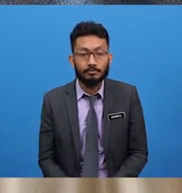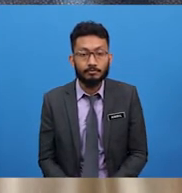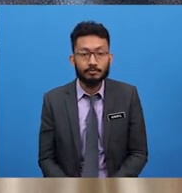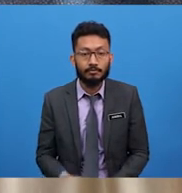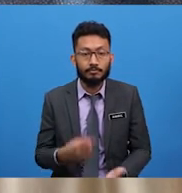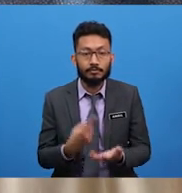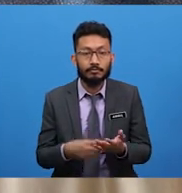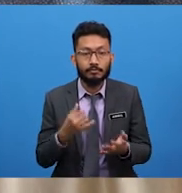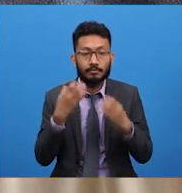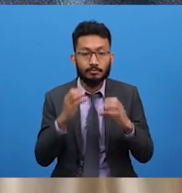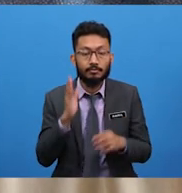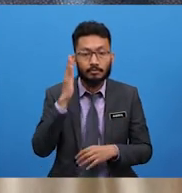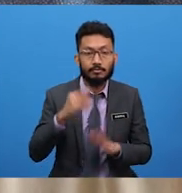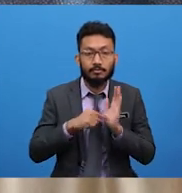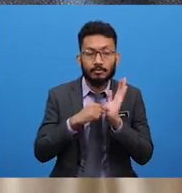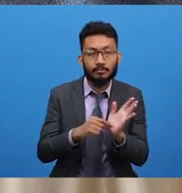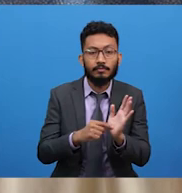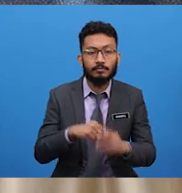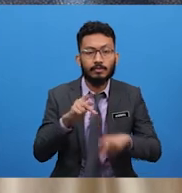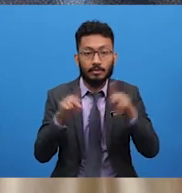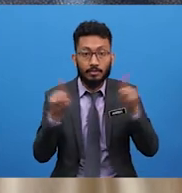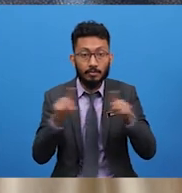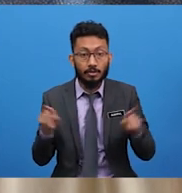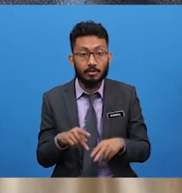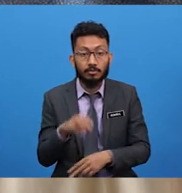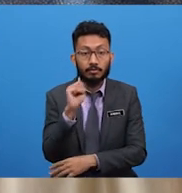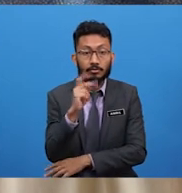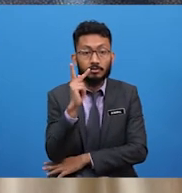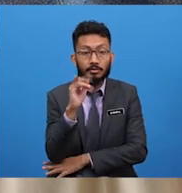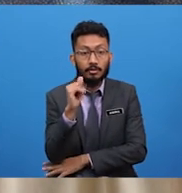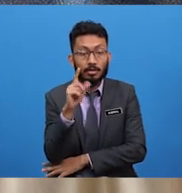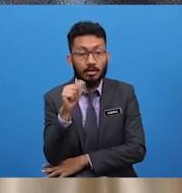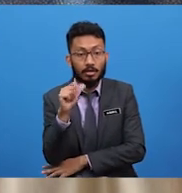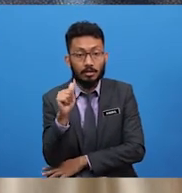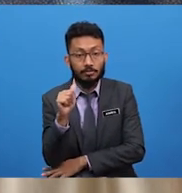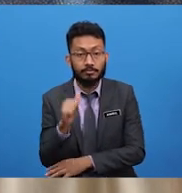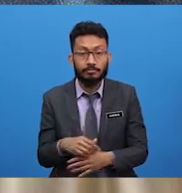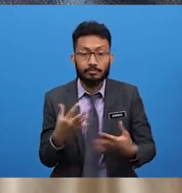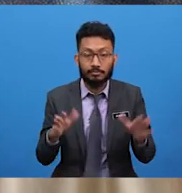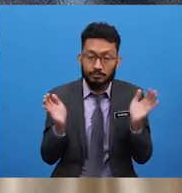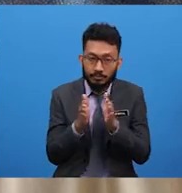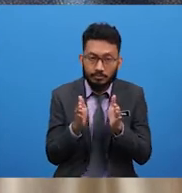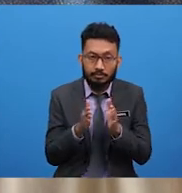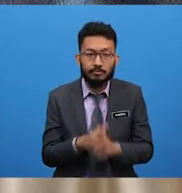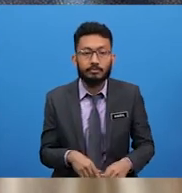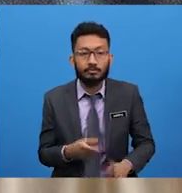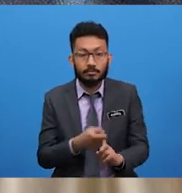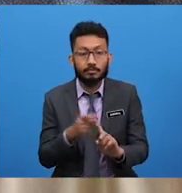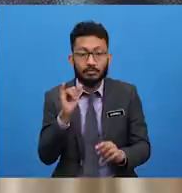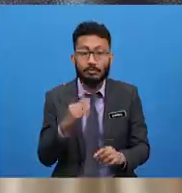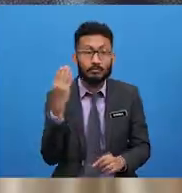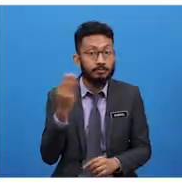adalah menggunakan pola skala yang telah dikecilkan separuh daripada ukuran sebenar bersaiz M.